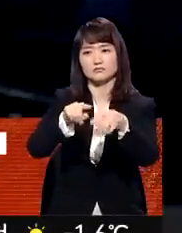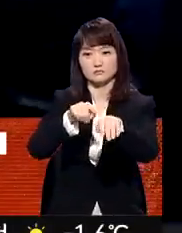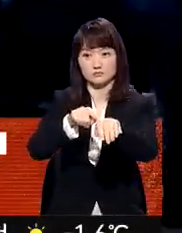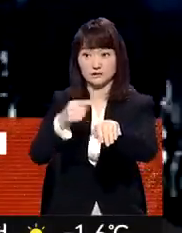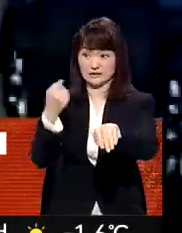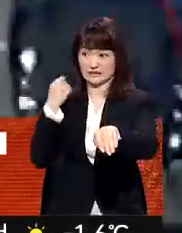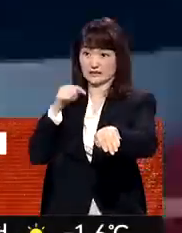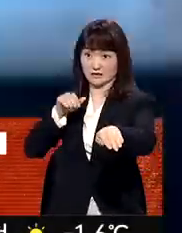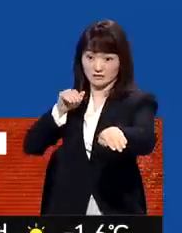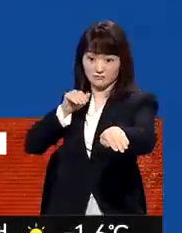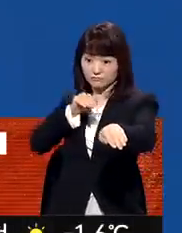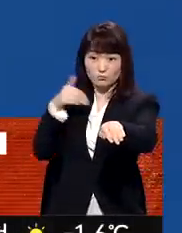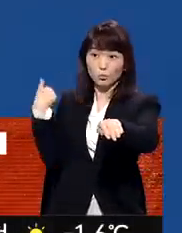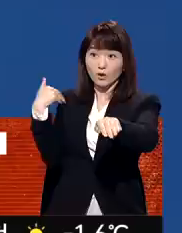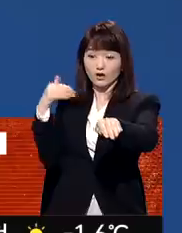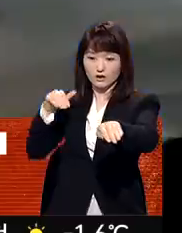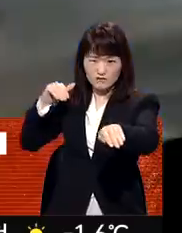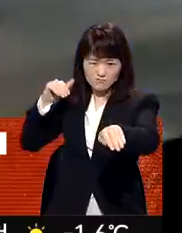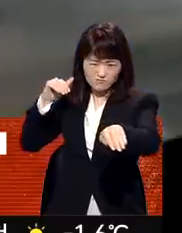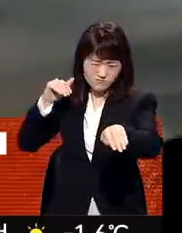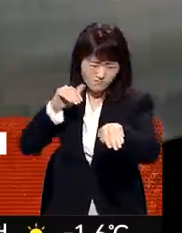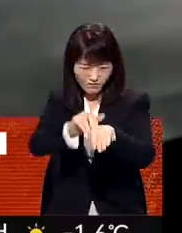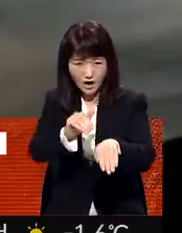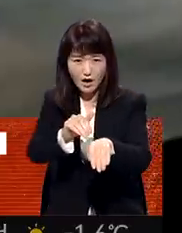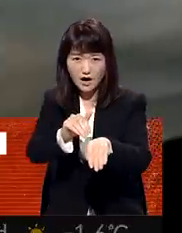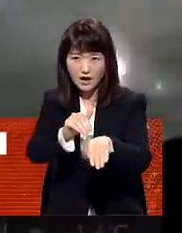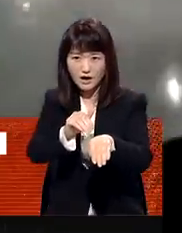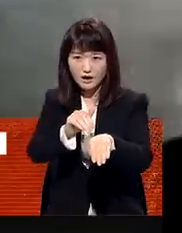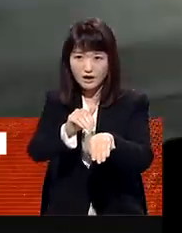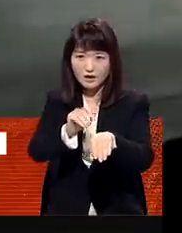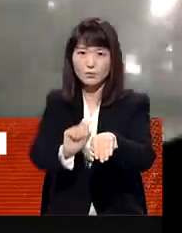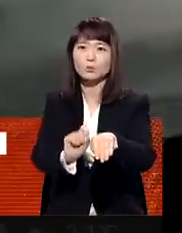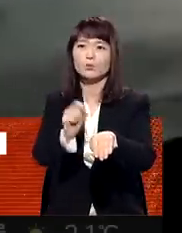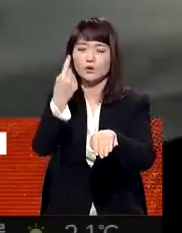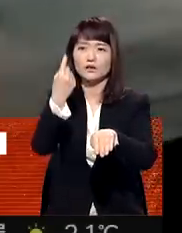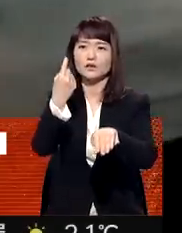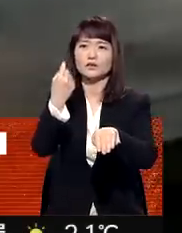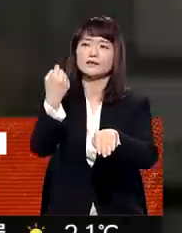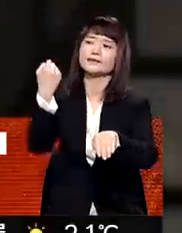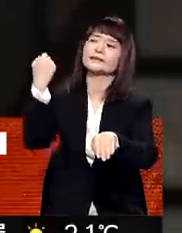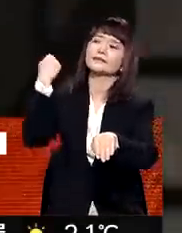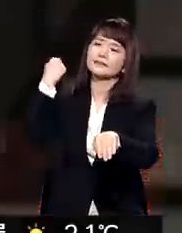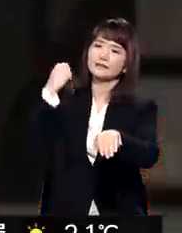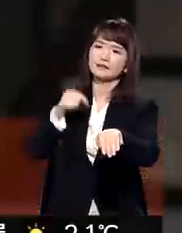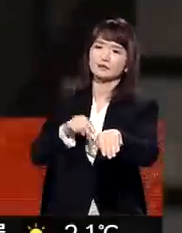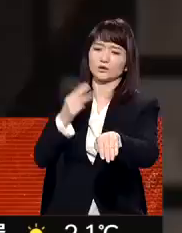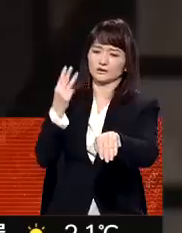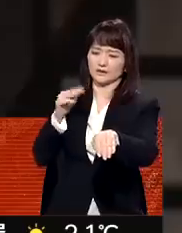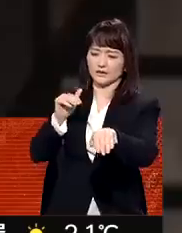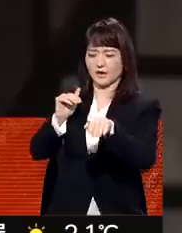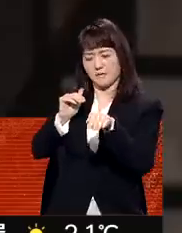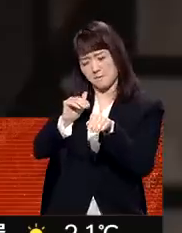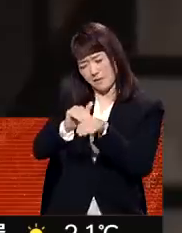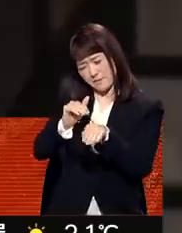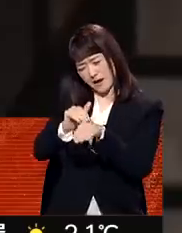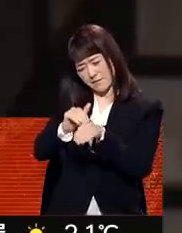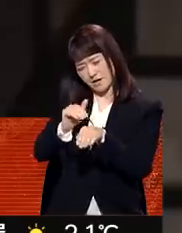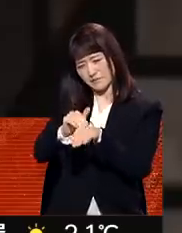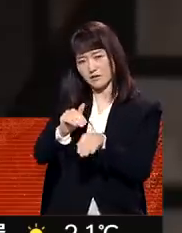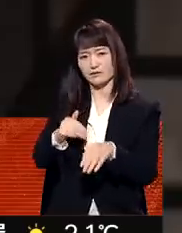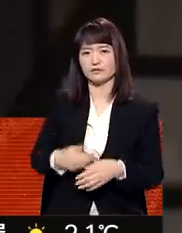상황에서 뒤에 있는 차량은 전혀 알 수 없는 상황에서 추돌을 했고 그 추돌로 인해서 뒤에 또 3중 추돌 사고가 일어났는 것입니다